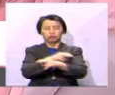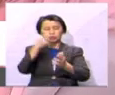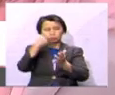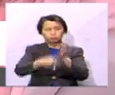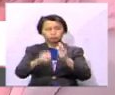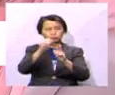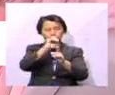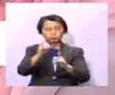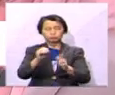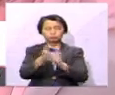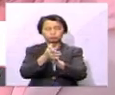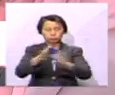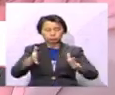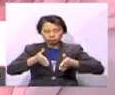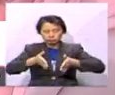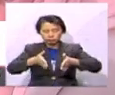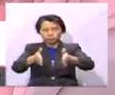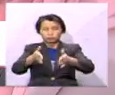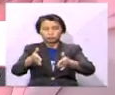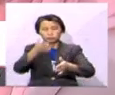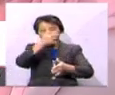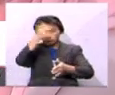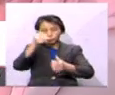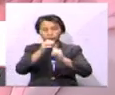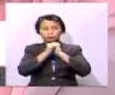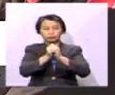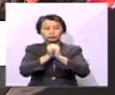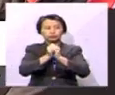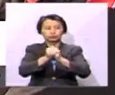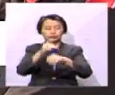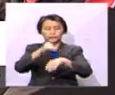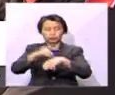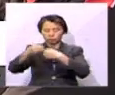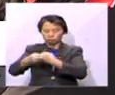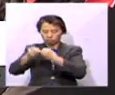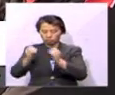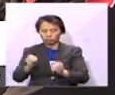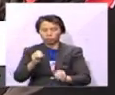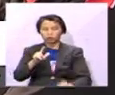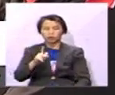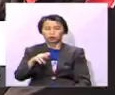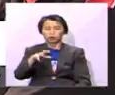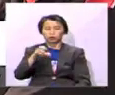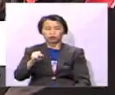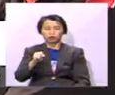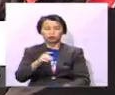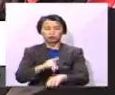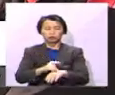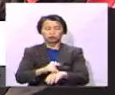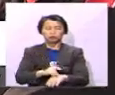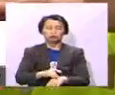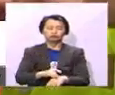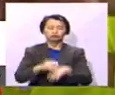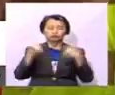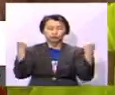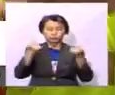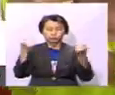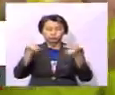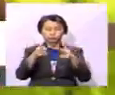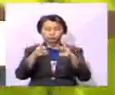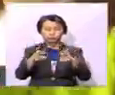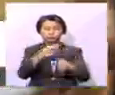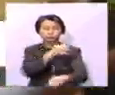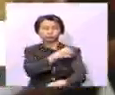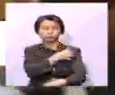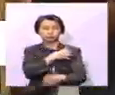Karnival Keselamatan Jalan Raya sempena Tahun Baru Cina di Pejabat Operasi LKSA Plaza Tol Alam Impian. Karnival dirasmikan